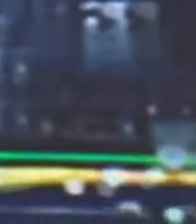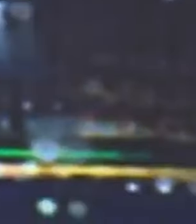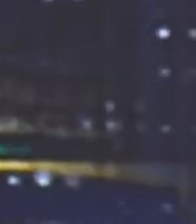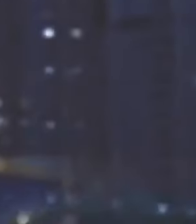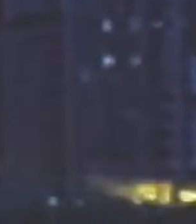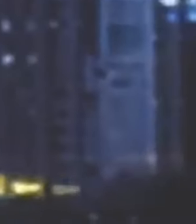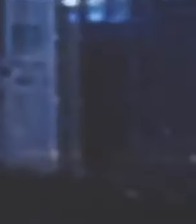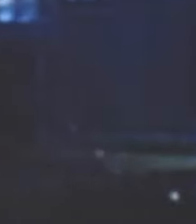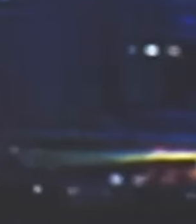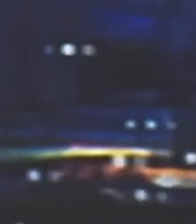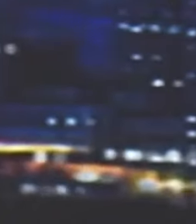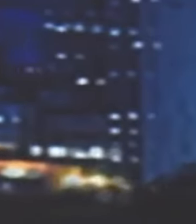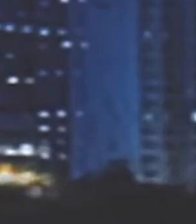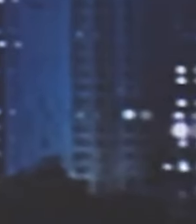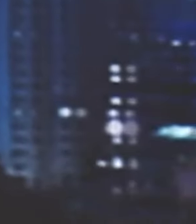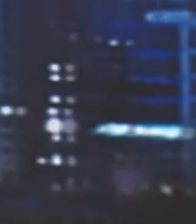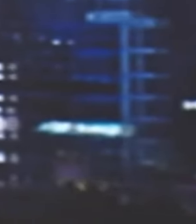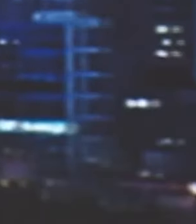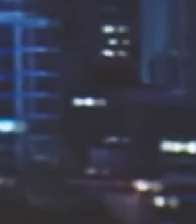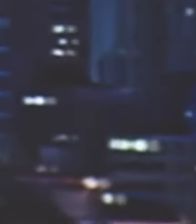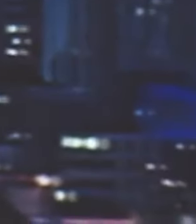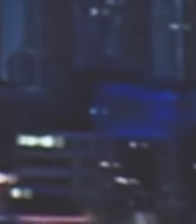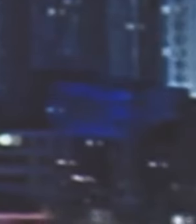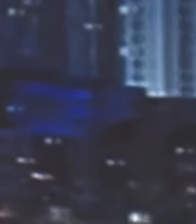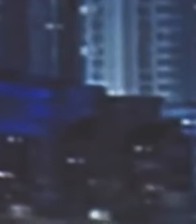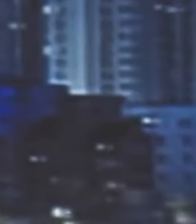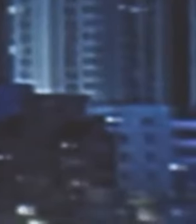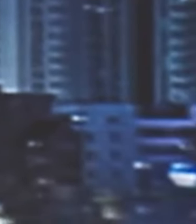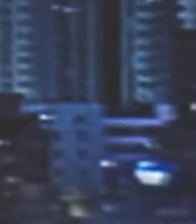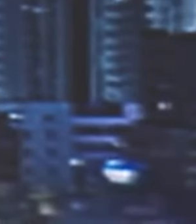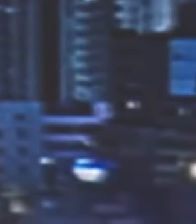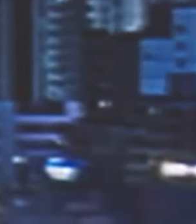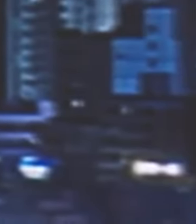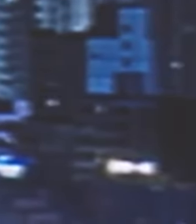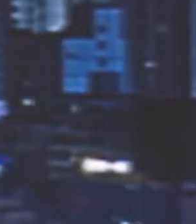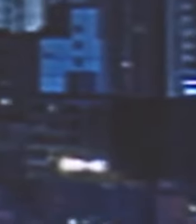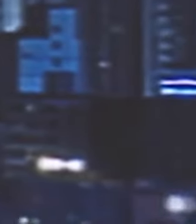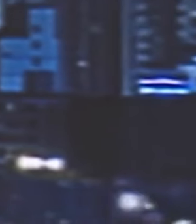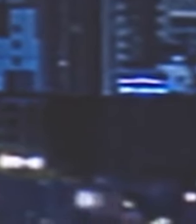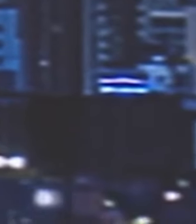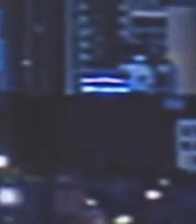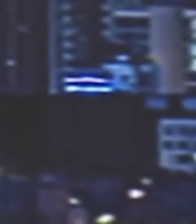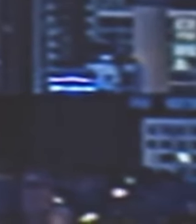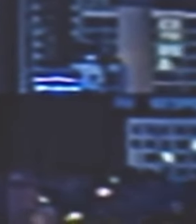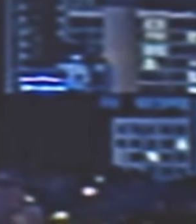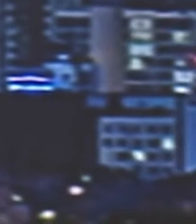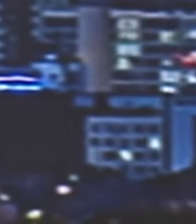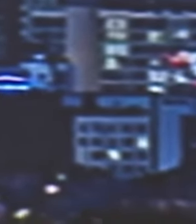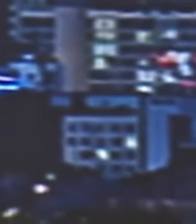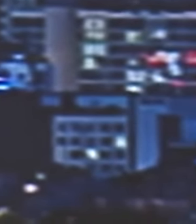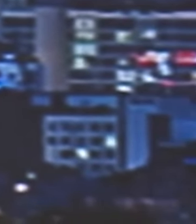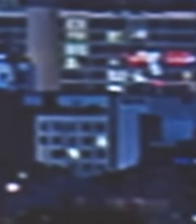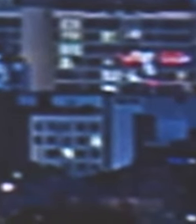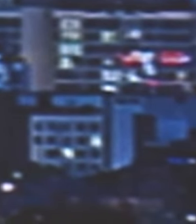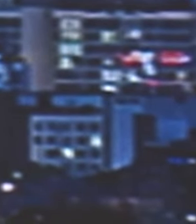유아입니다 jtbc 뉴스를 시청해 주신 여러분 고맙습니다 저희는 저녁 6시 50분 뉴스룸에서